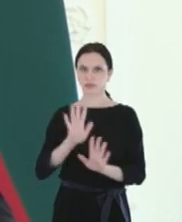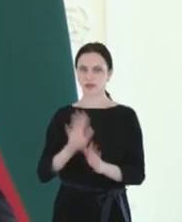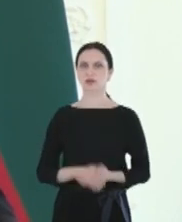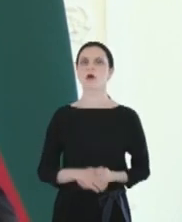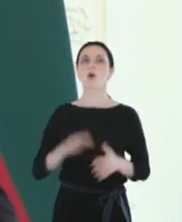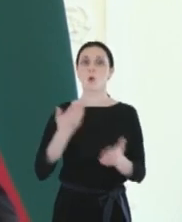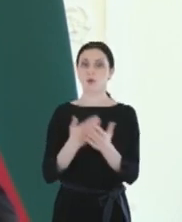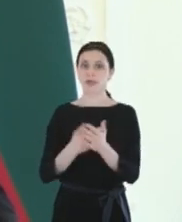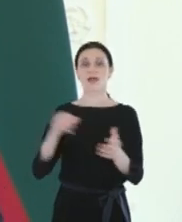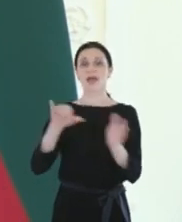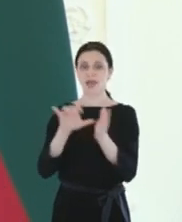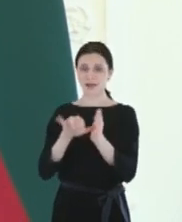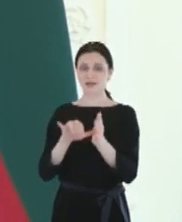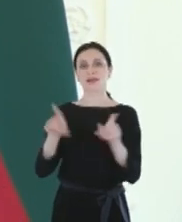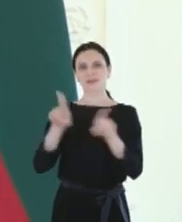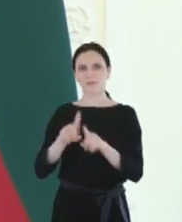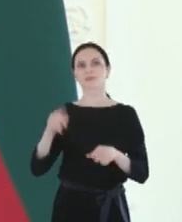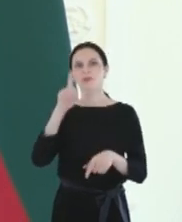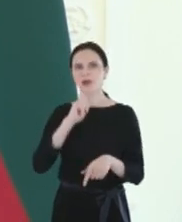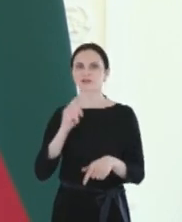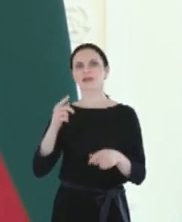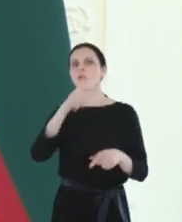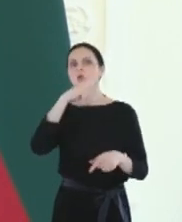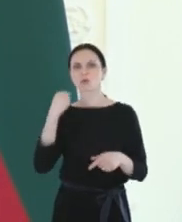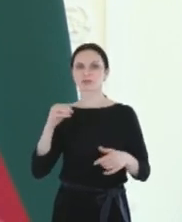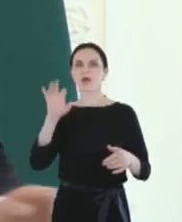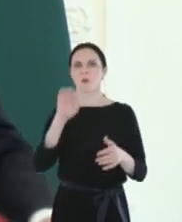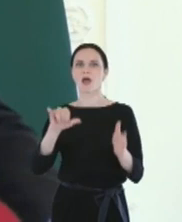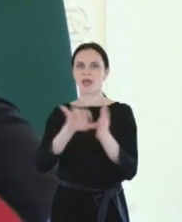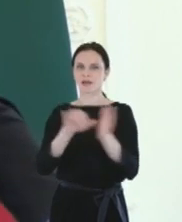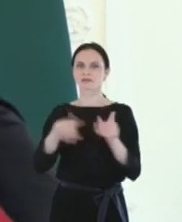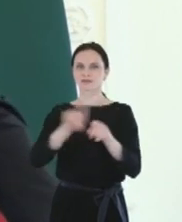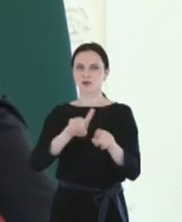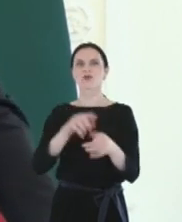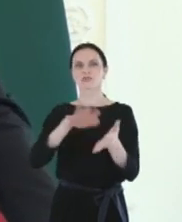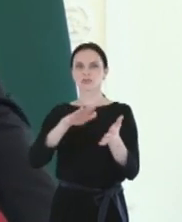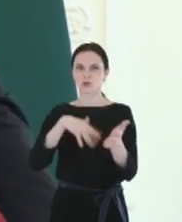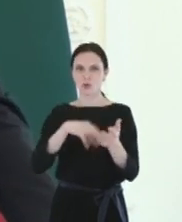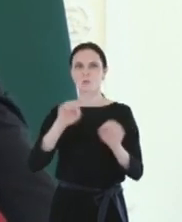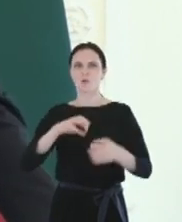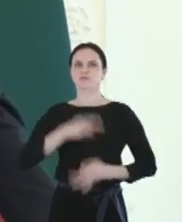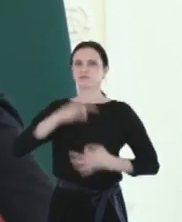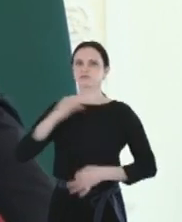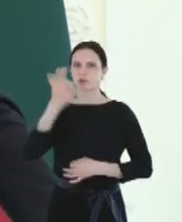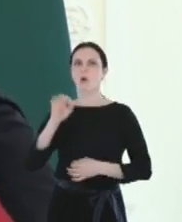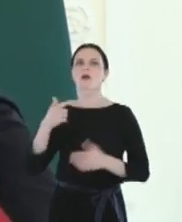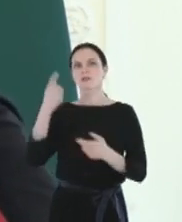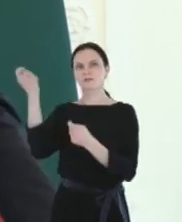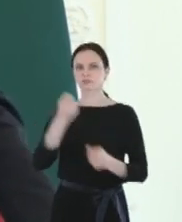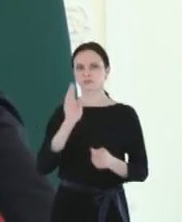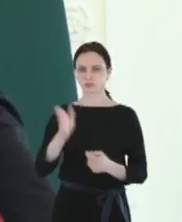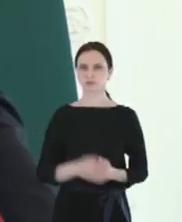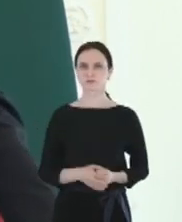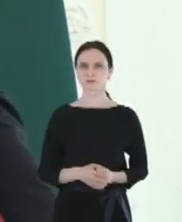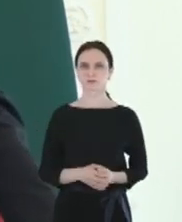viena šmeišto ir šantažo įrankių agresoriaus rankoje. Tai sakiau jau